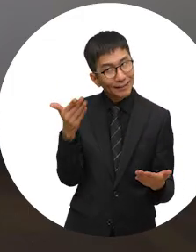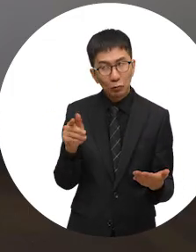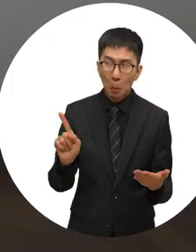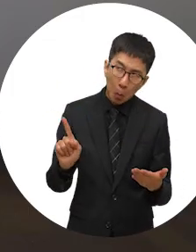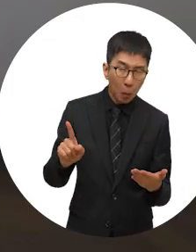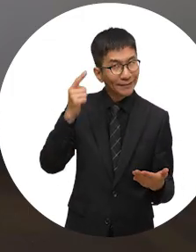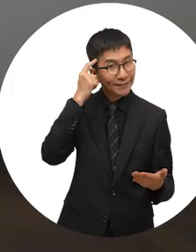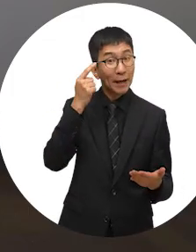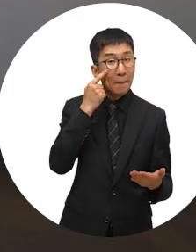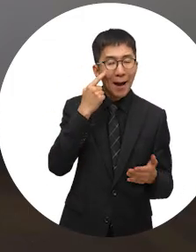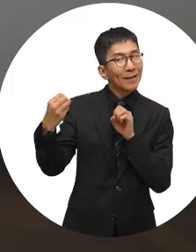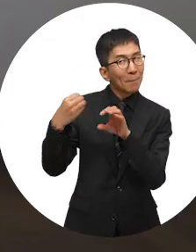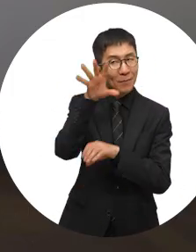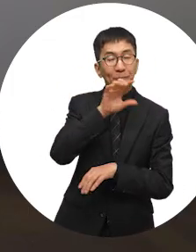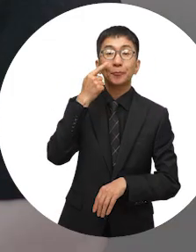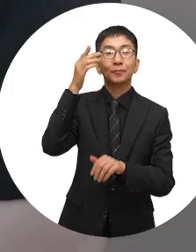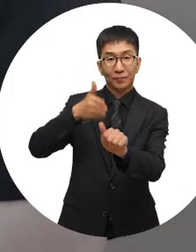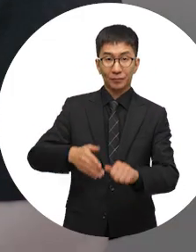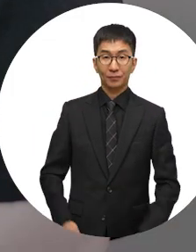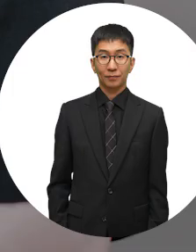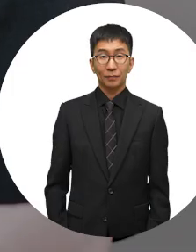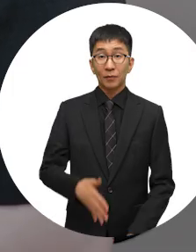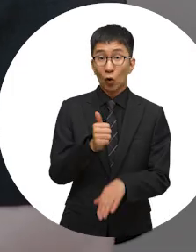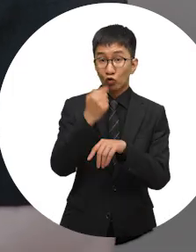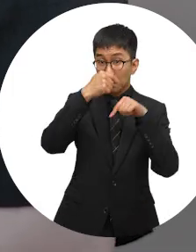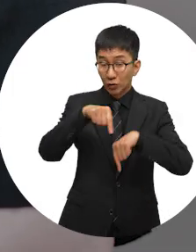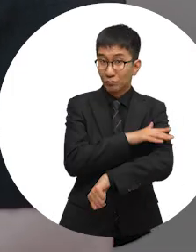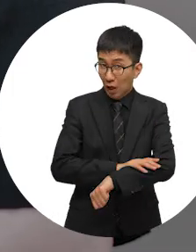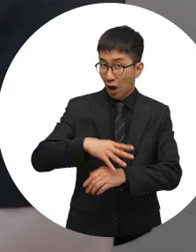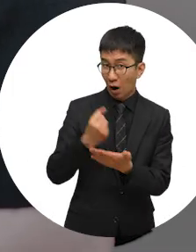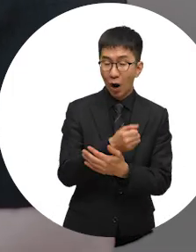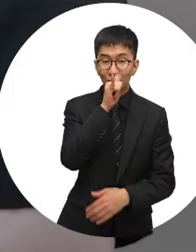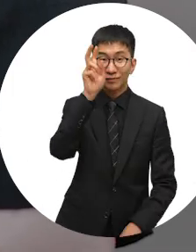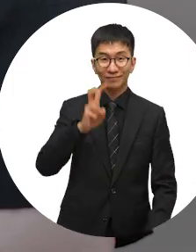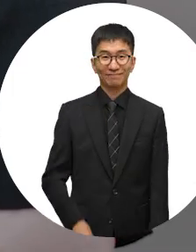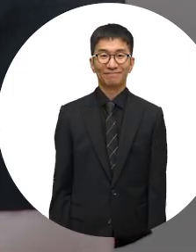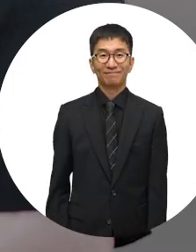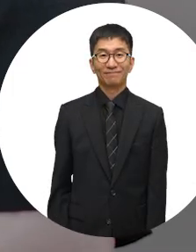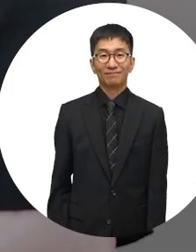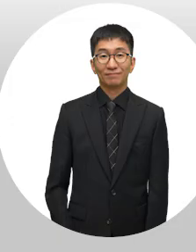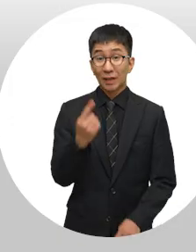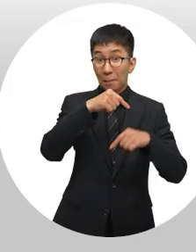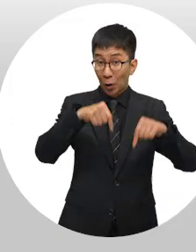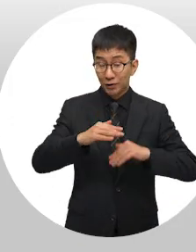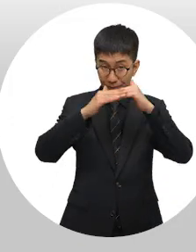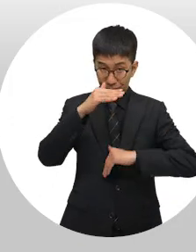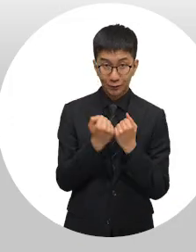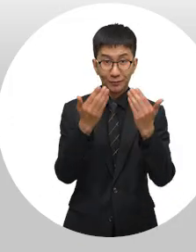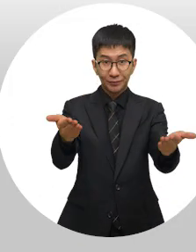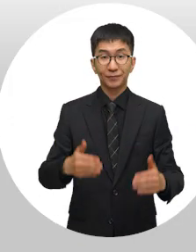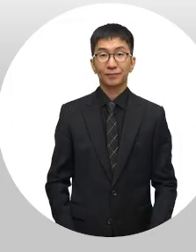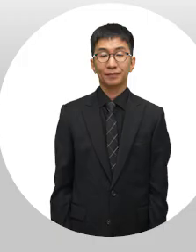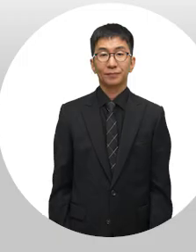실제로 답변해보는 연습을 해보시기 바랍니다. 이러한 준비가 면접에서 좋은 결과로 이루어질 수 있습니다. 면접 절차에